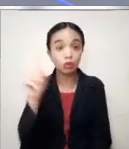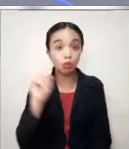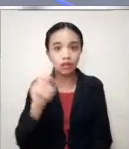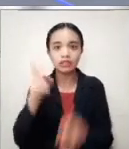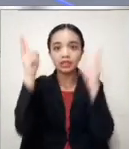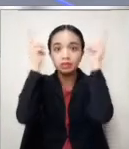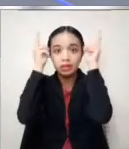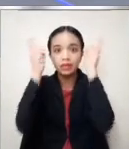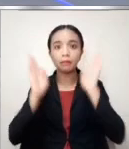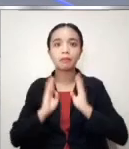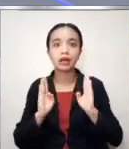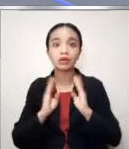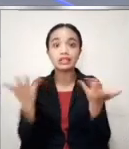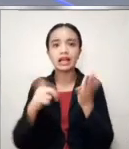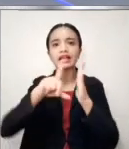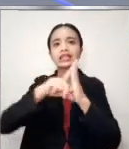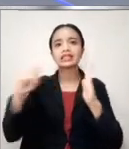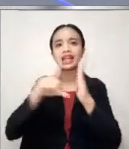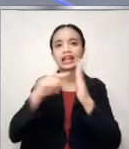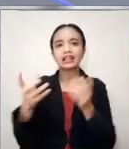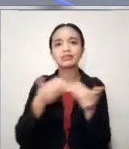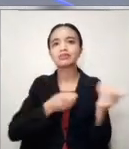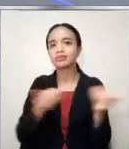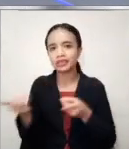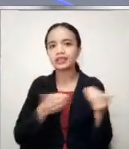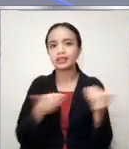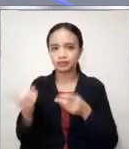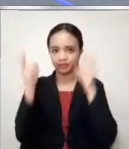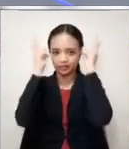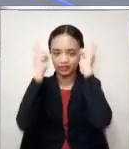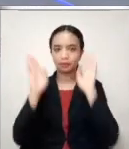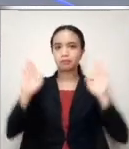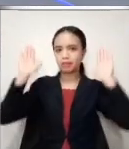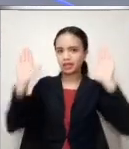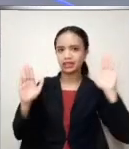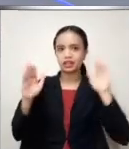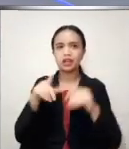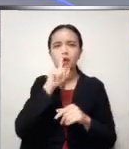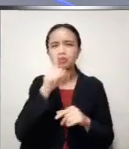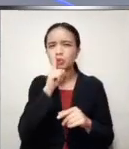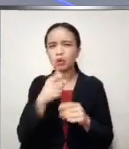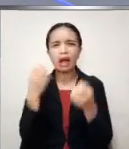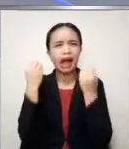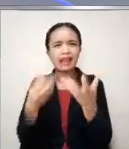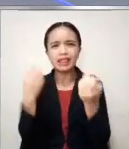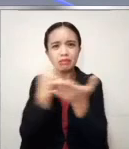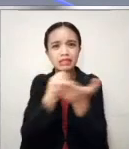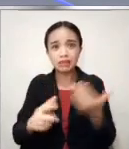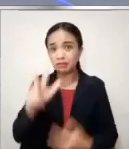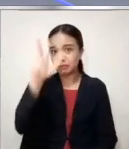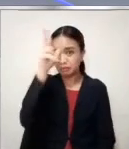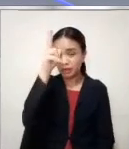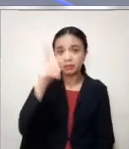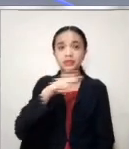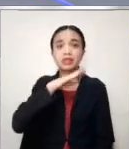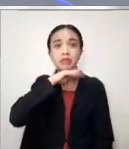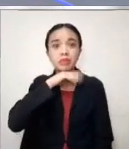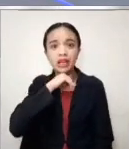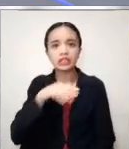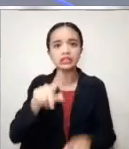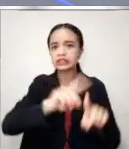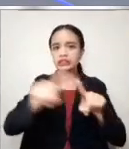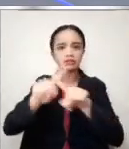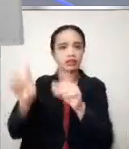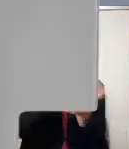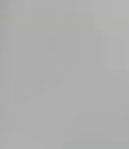La Trinidad Trading Post sa Benguet. Sobra rin daw ang supply ng manok at baboy sa ilang bahagi ng bansa. Nakatutok si